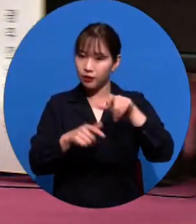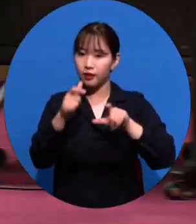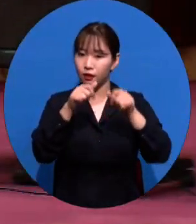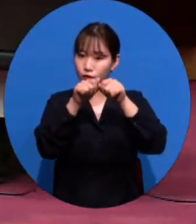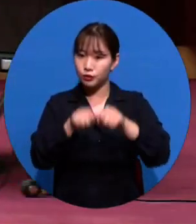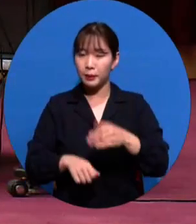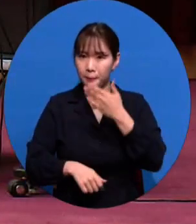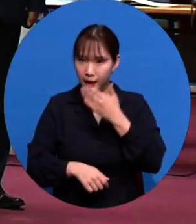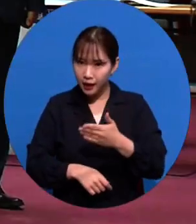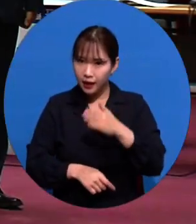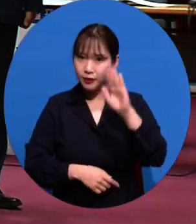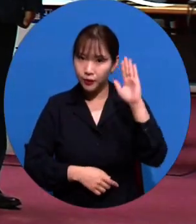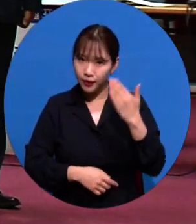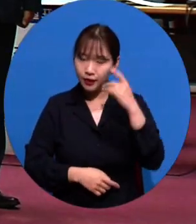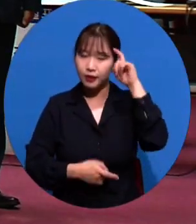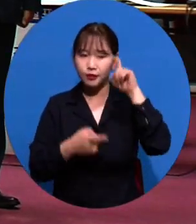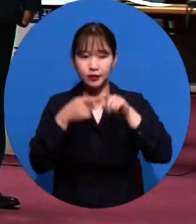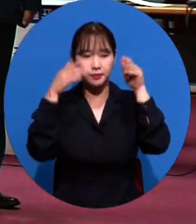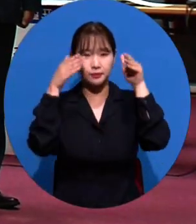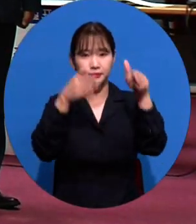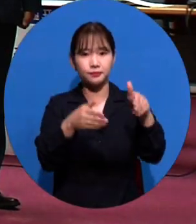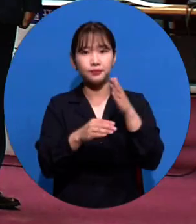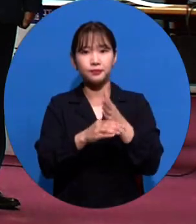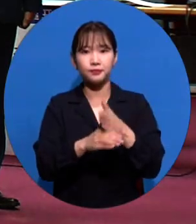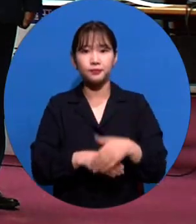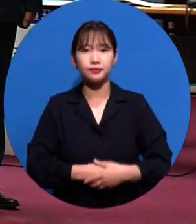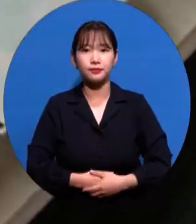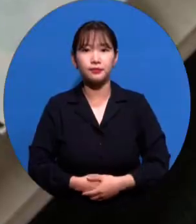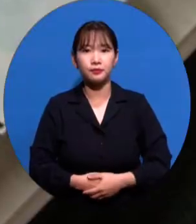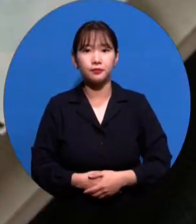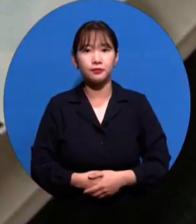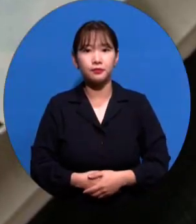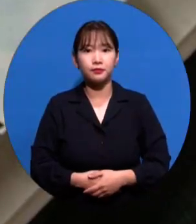구체화할 수 있을지 관심이 쏠리고 있습니다. MBC 뉴스 양혜승입니다.